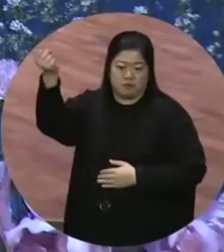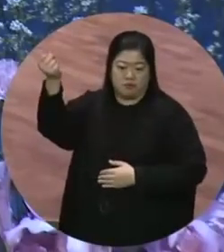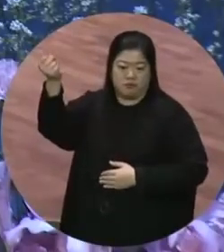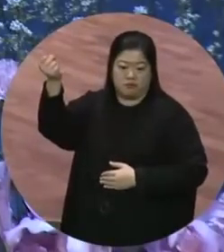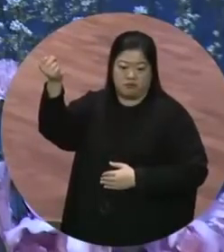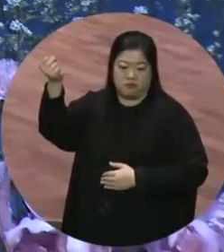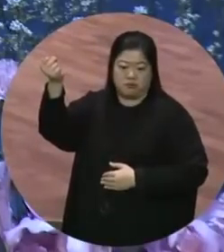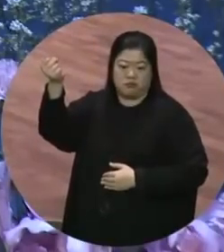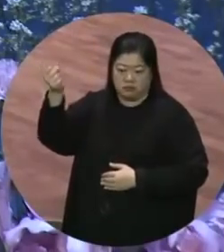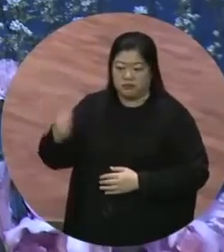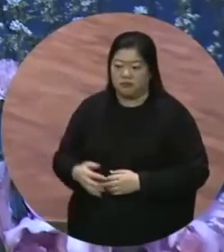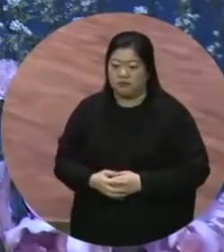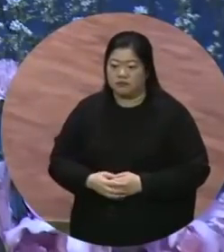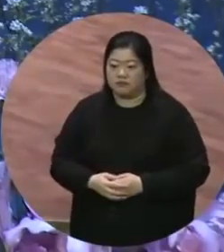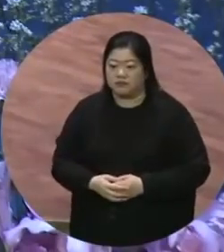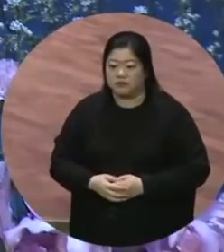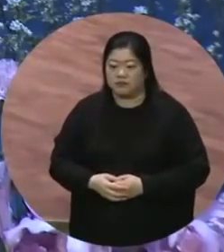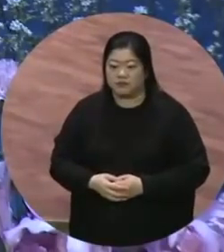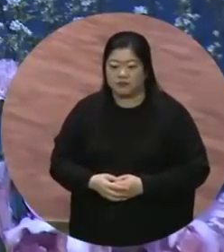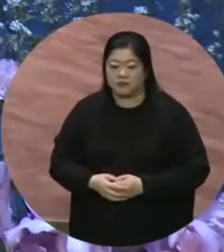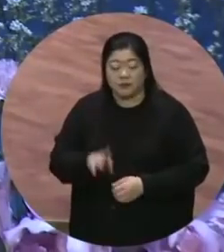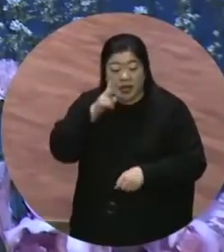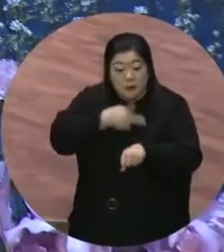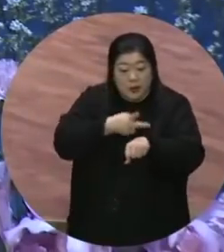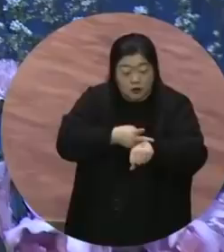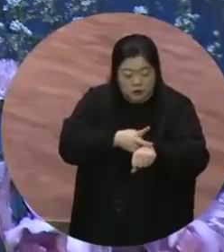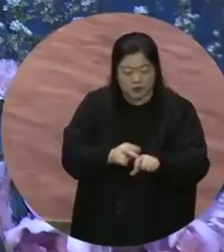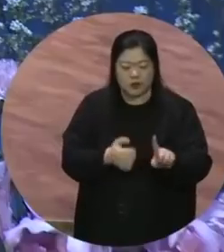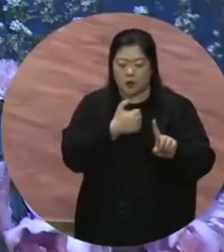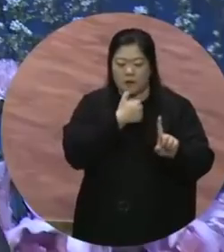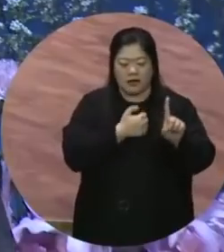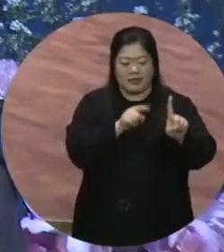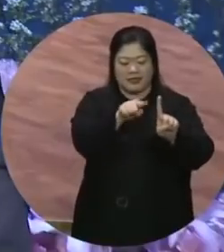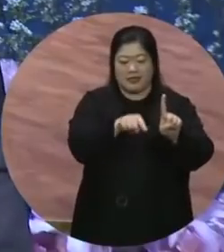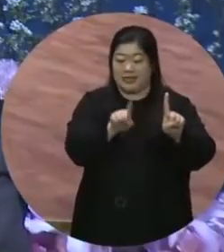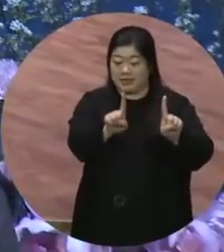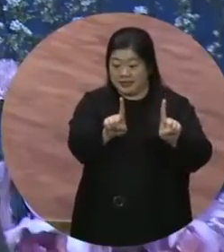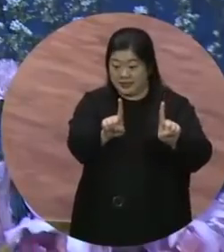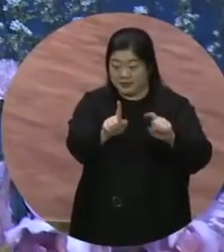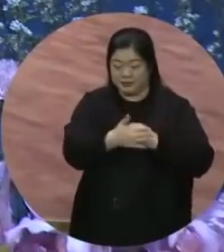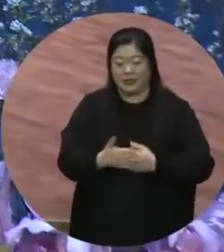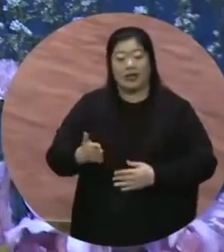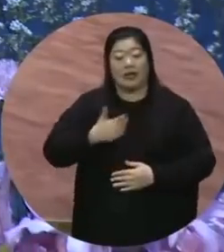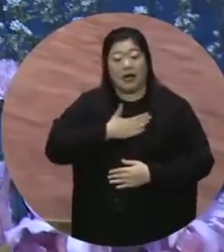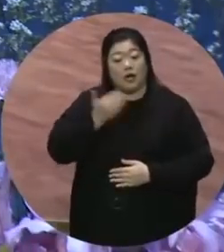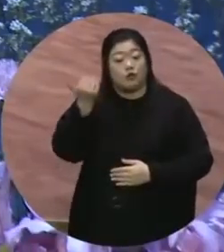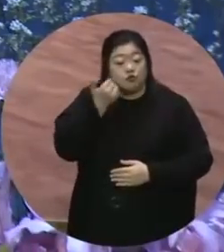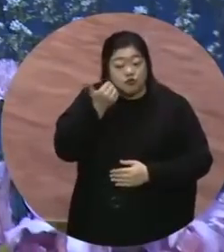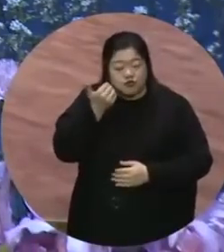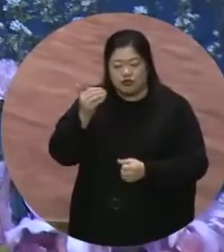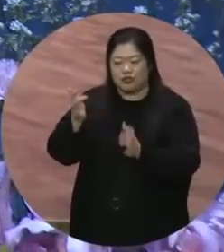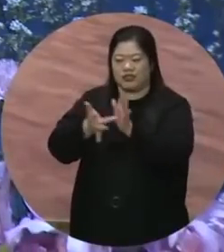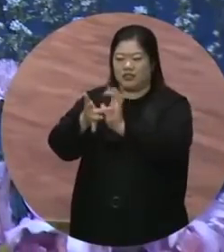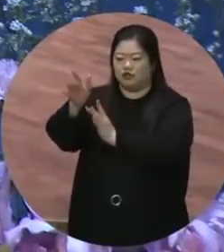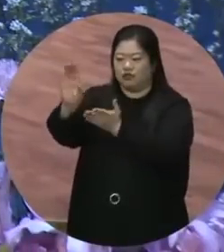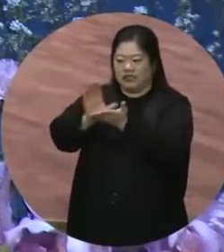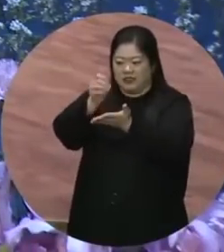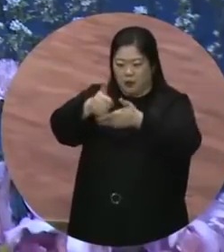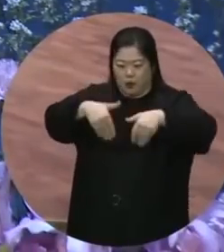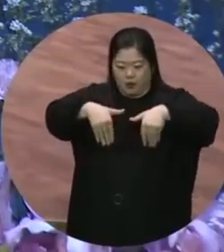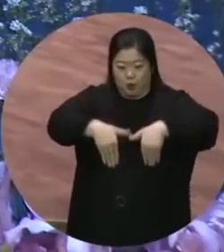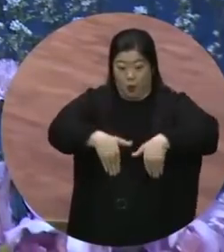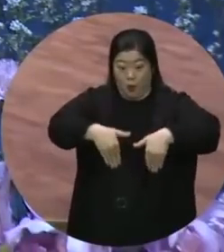소유라고요. 자, 바울이 1절에서 자신이 예수 그리스도의 종이라는 말을